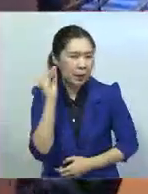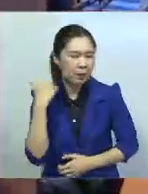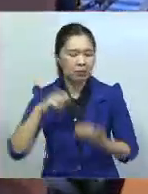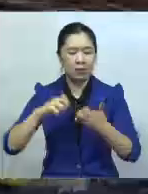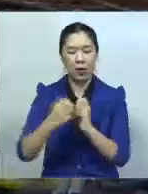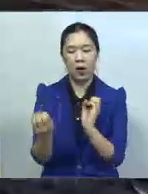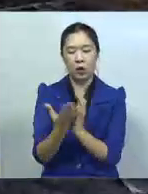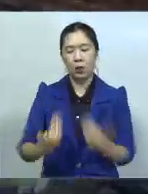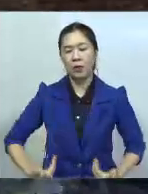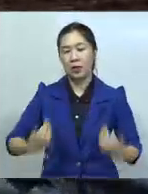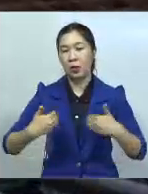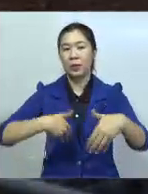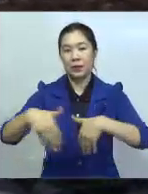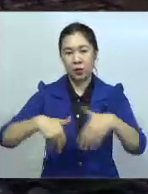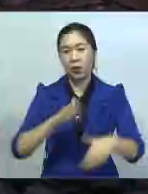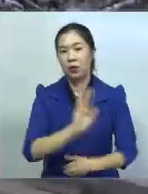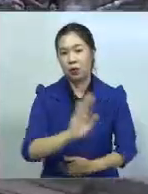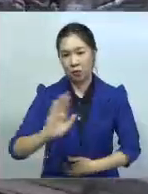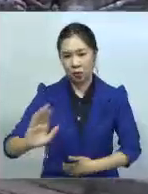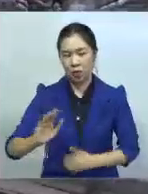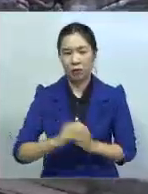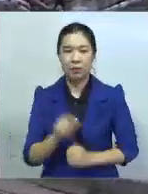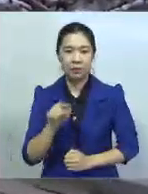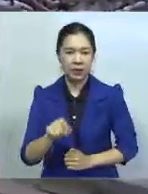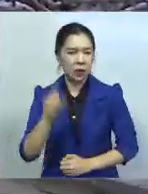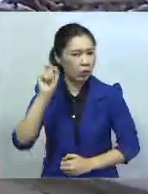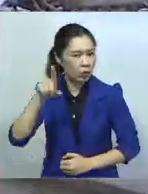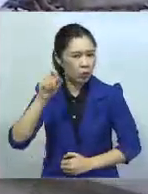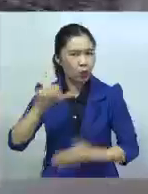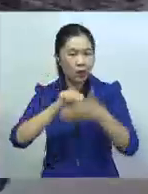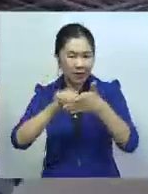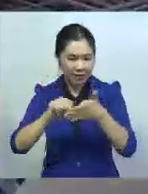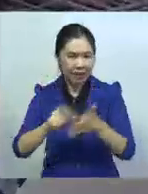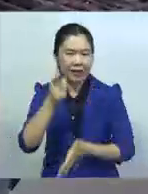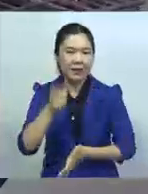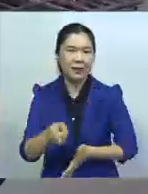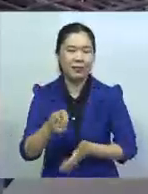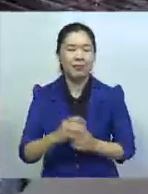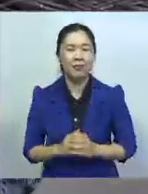ระทบต่อการใช้ชีวิตของประชาชนเพราะฉะนั้นเรื่องนี้จะต้องเร่งแก้ไขกันอย่างจริงจังค่ะ